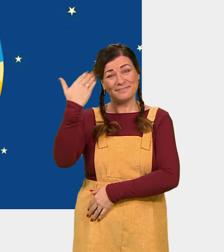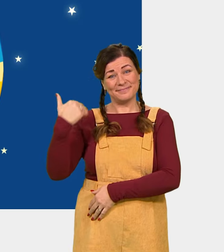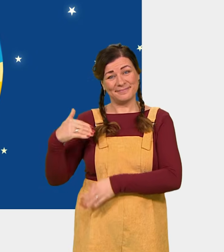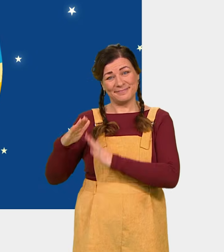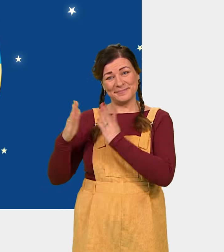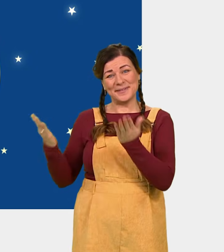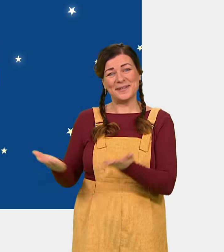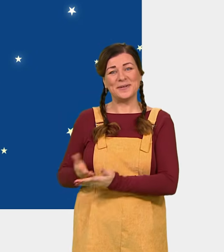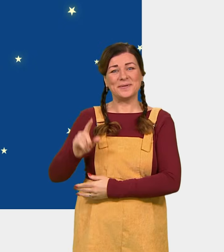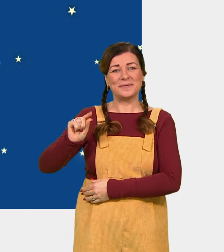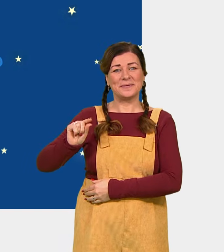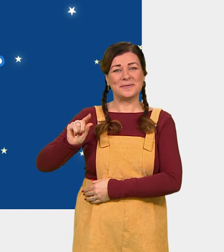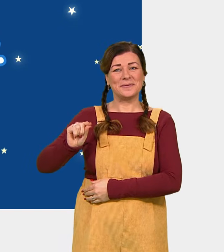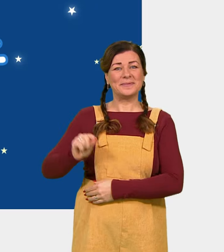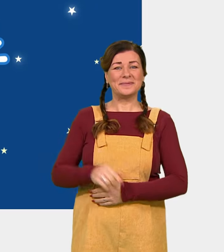da ni fyd